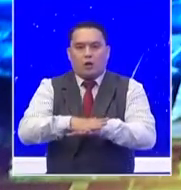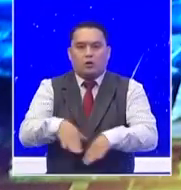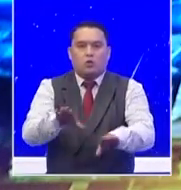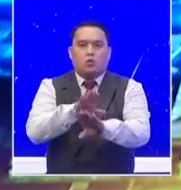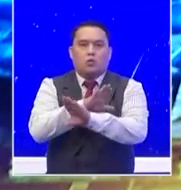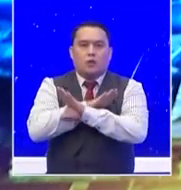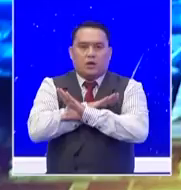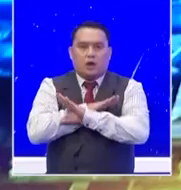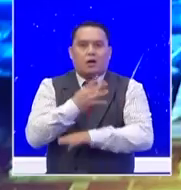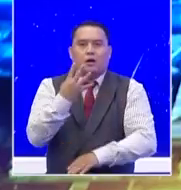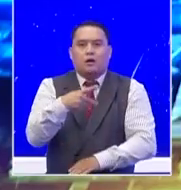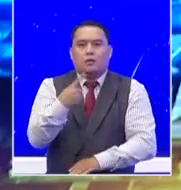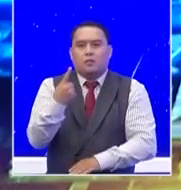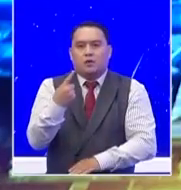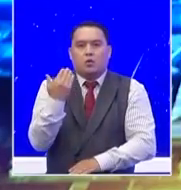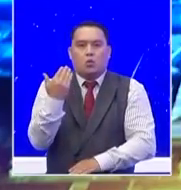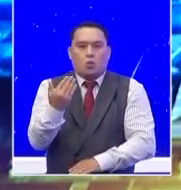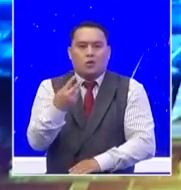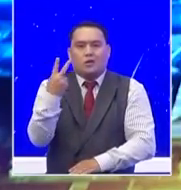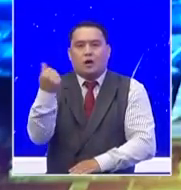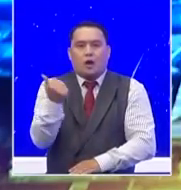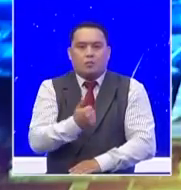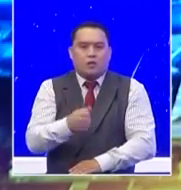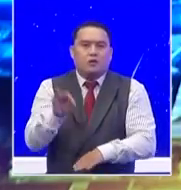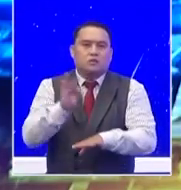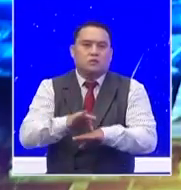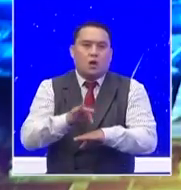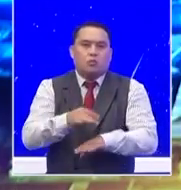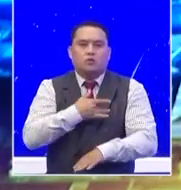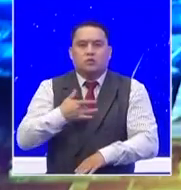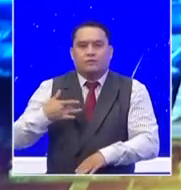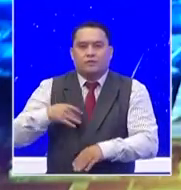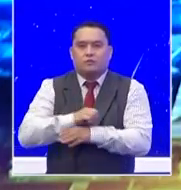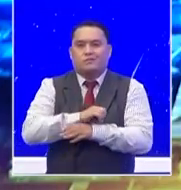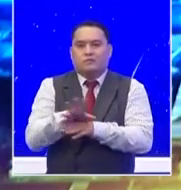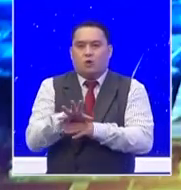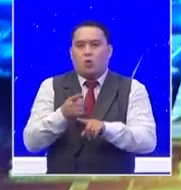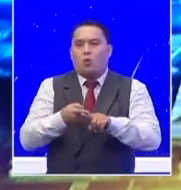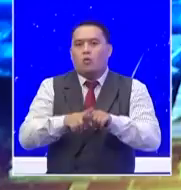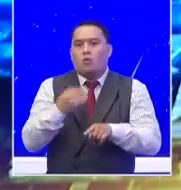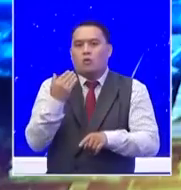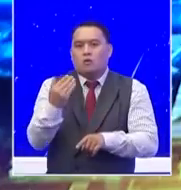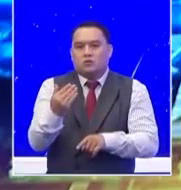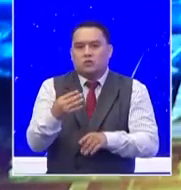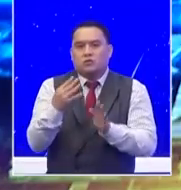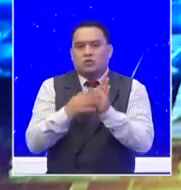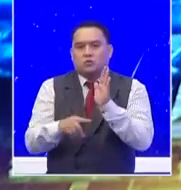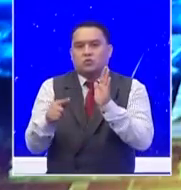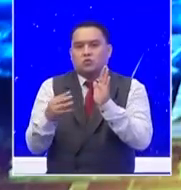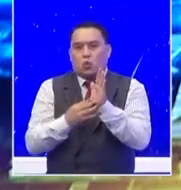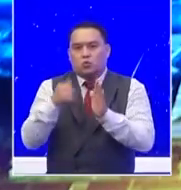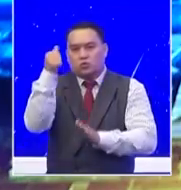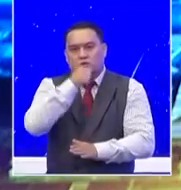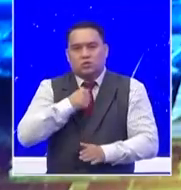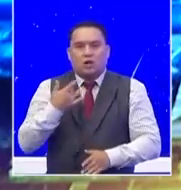озды. Небәрі 41 жастағы ол осыдан 2 апта бұрын пневмониямен ауруханаға түскен. Жолан Ыбырайақынұлы